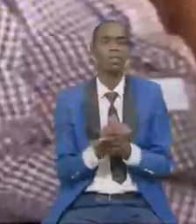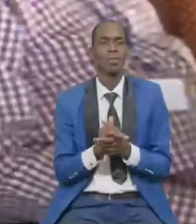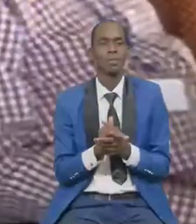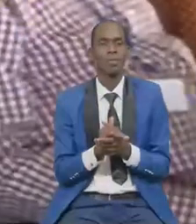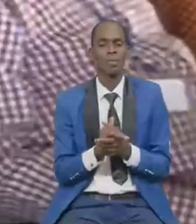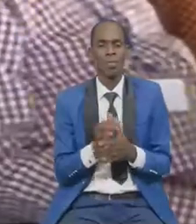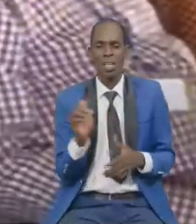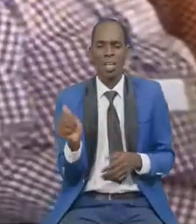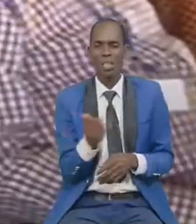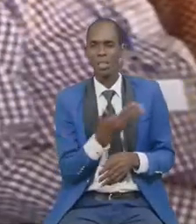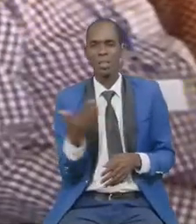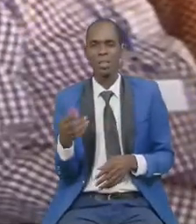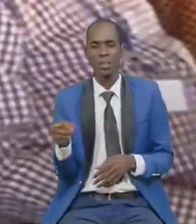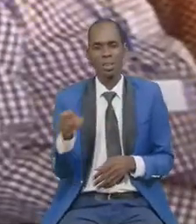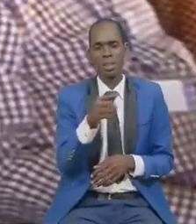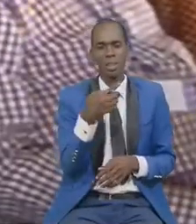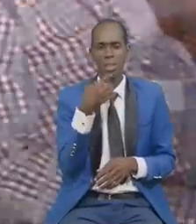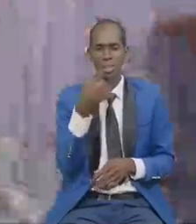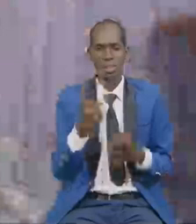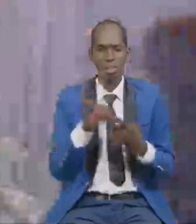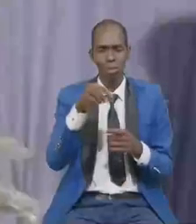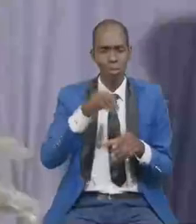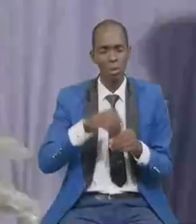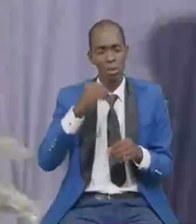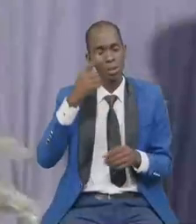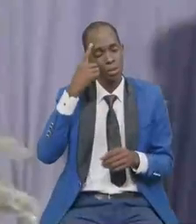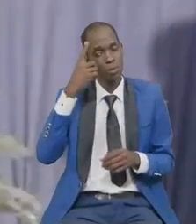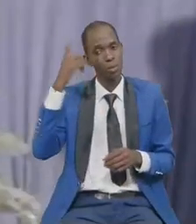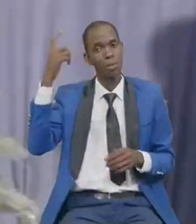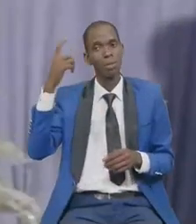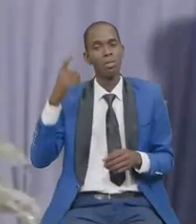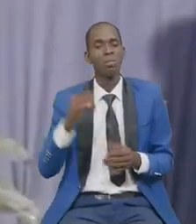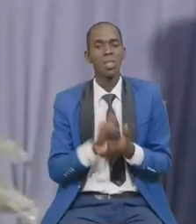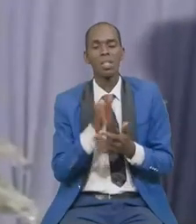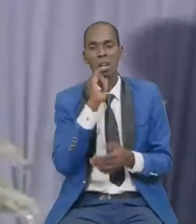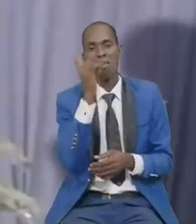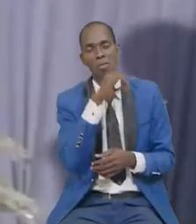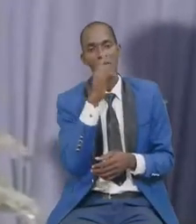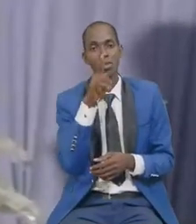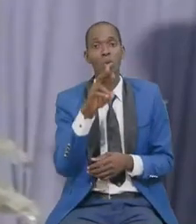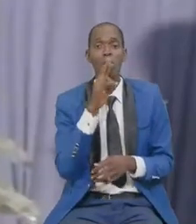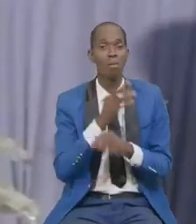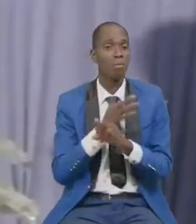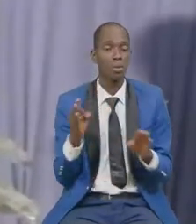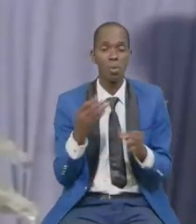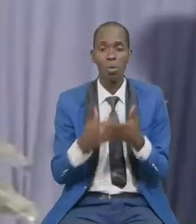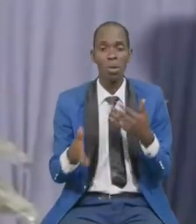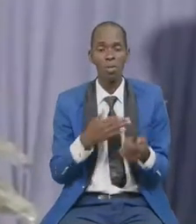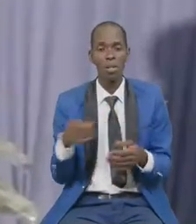Tout ce qu'ils ont dit dans le rêve, petit, tu es libre maintenant. Tout ce qu'ils ont dit dans leur